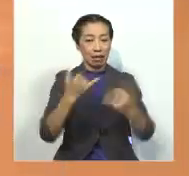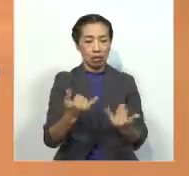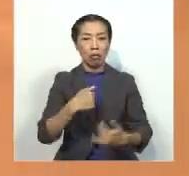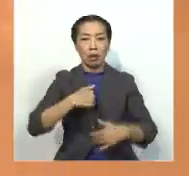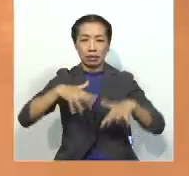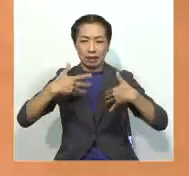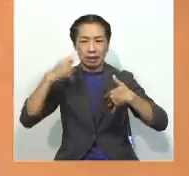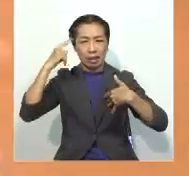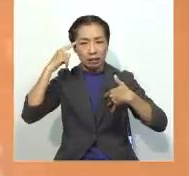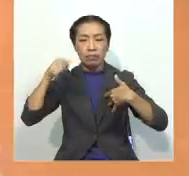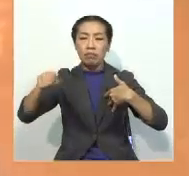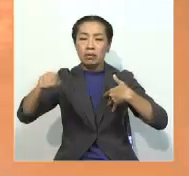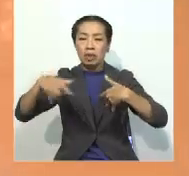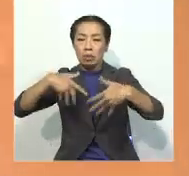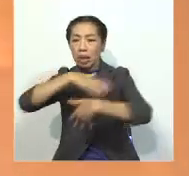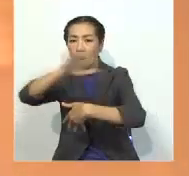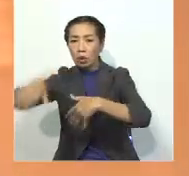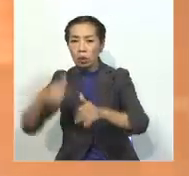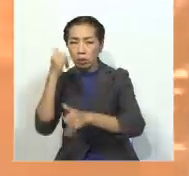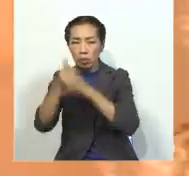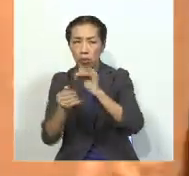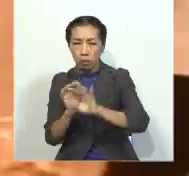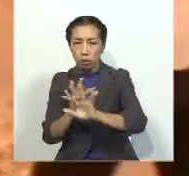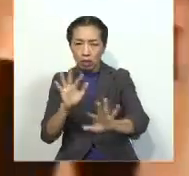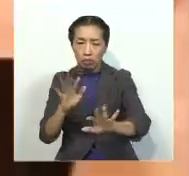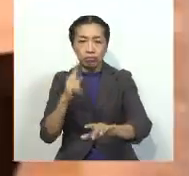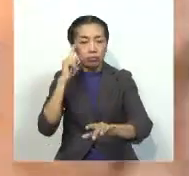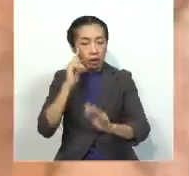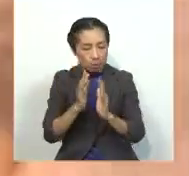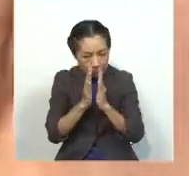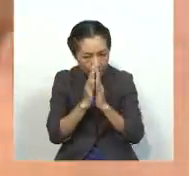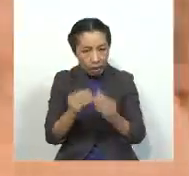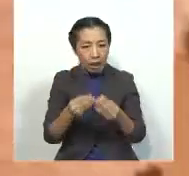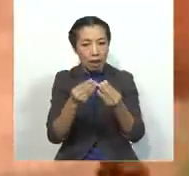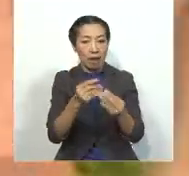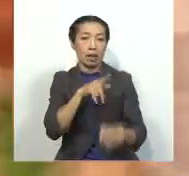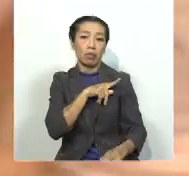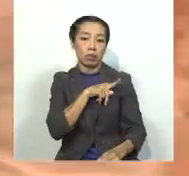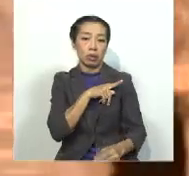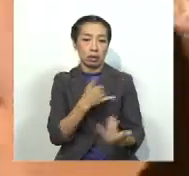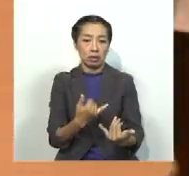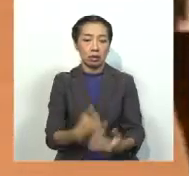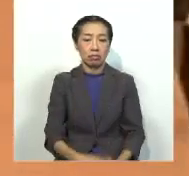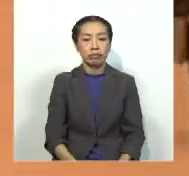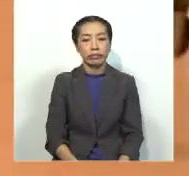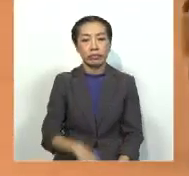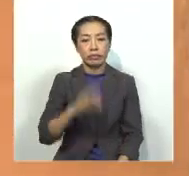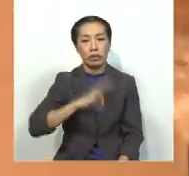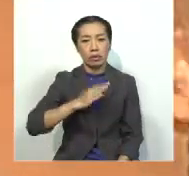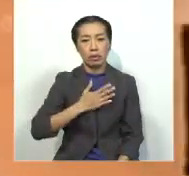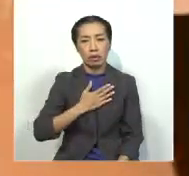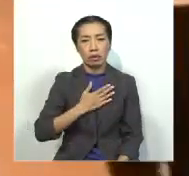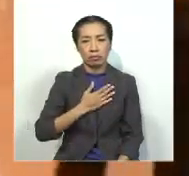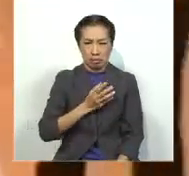จที่ลูกหลานได้ถวายการตุลาพระสูและนับถือศาสนาพุทธที่ของเรารู้สึกว่า